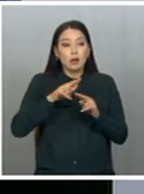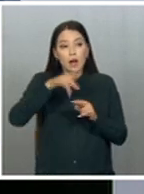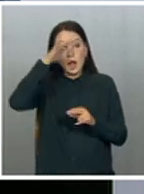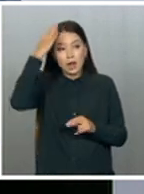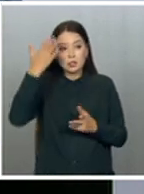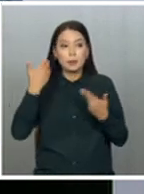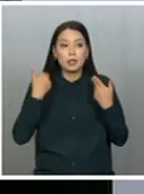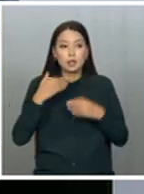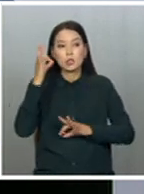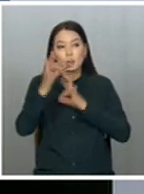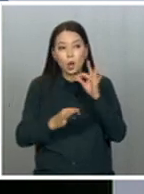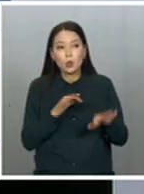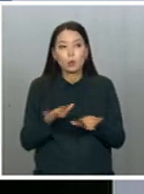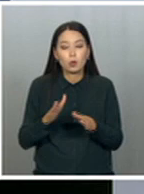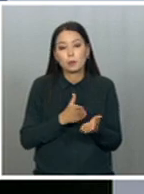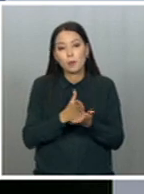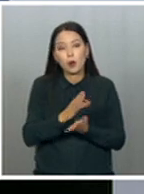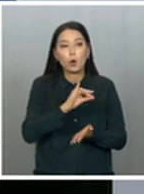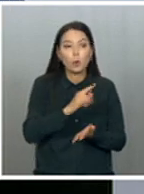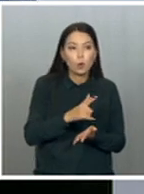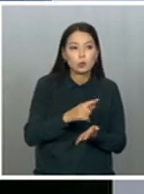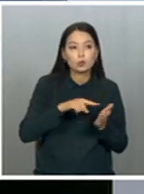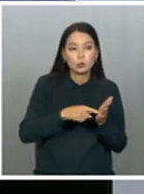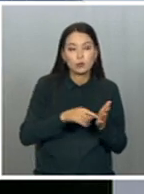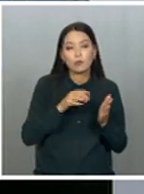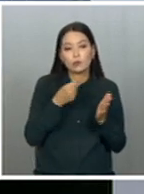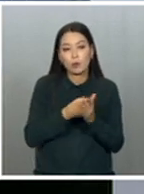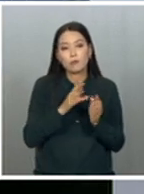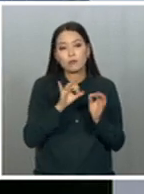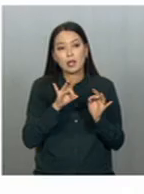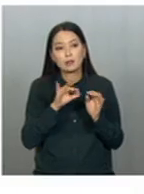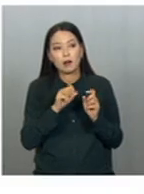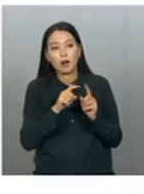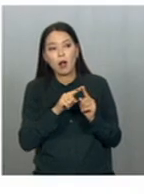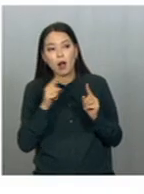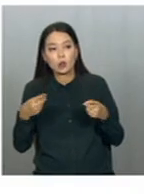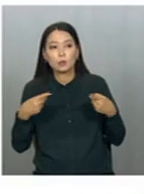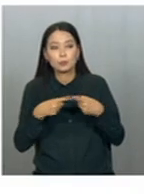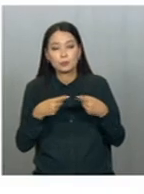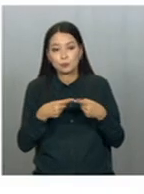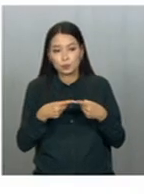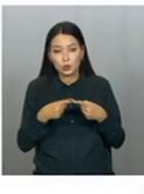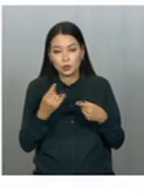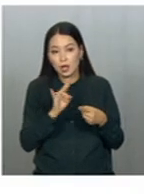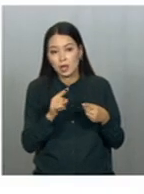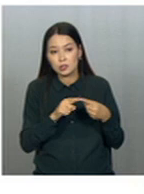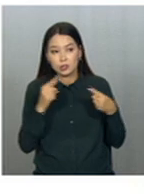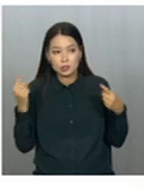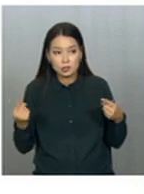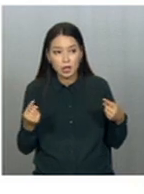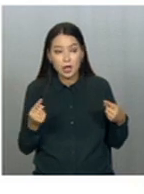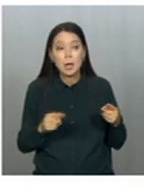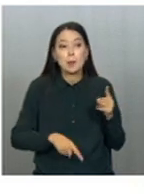қозғалыс бағытымен оңтүстік нүктесінен вертикалға дейінгі бұрыштық арақашықтық. Биіктік